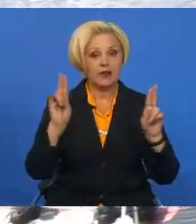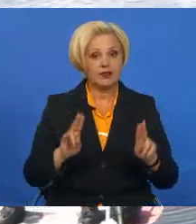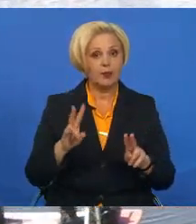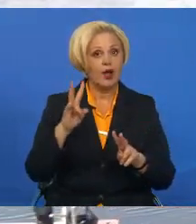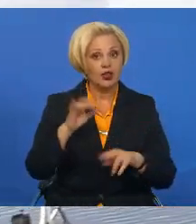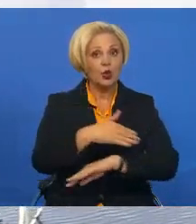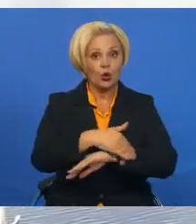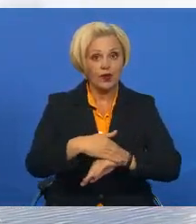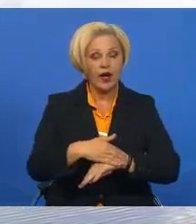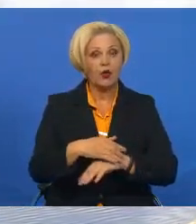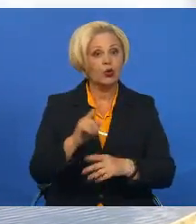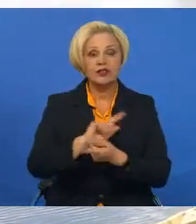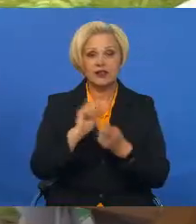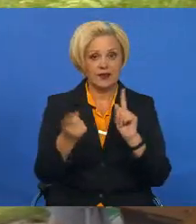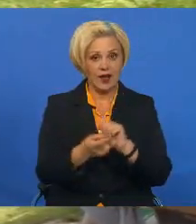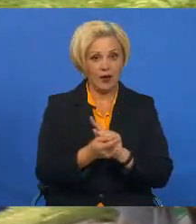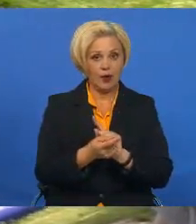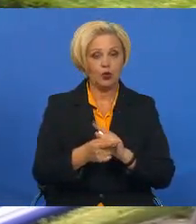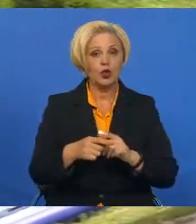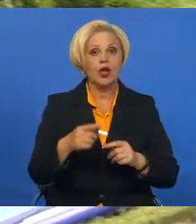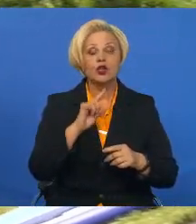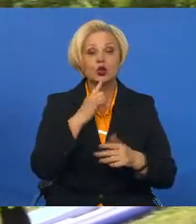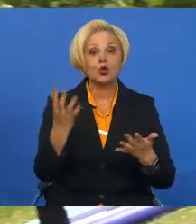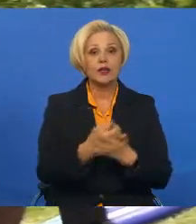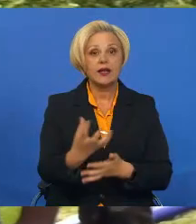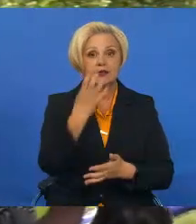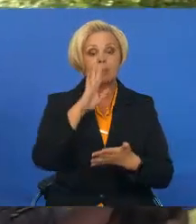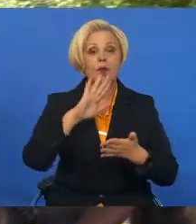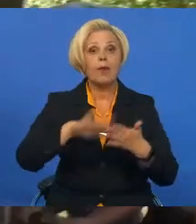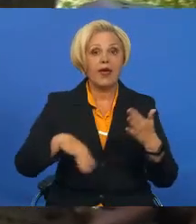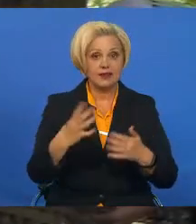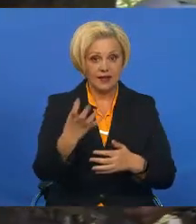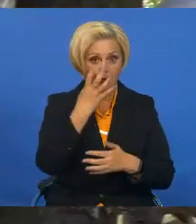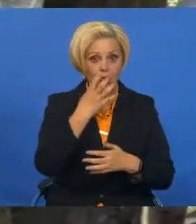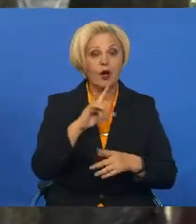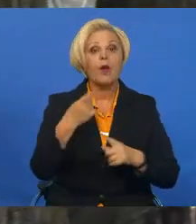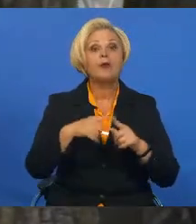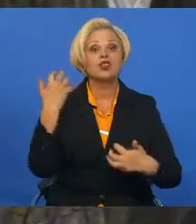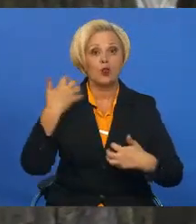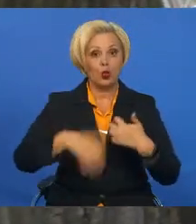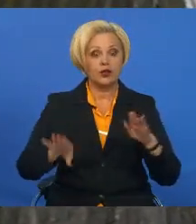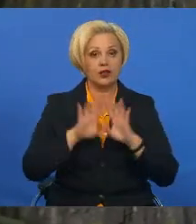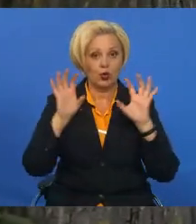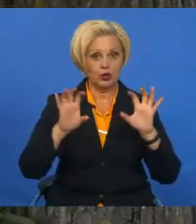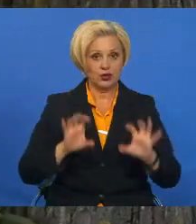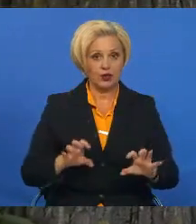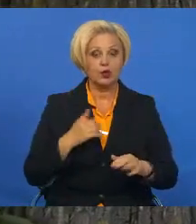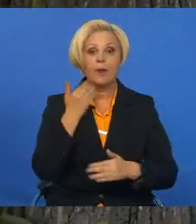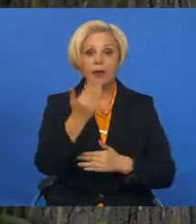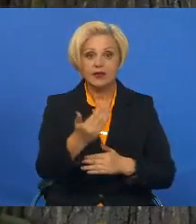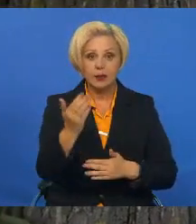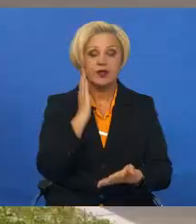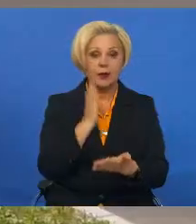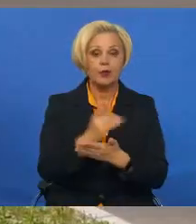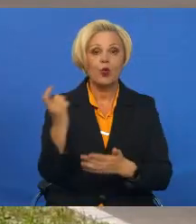на вуліцы значна складаней знайсці сабаку ў намордніку, чым без яго. Чым матывавана ўсеагульнае ігнараванне закону? Мы спыталі напрамую